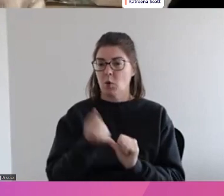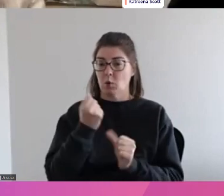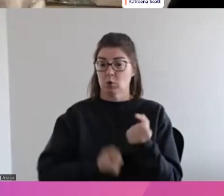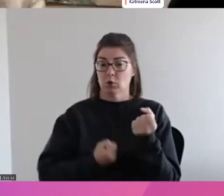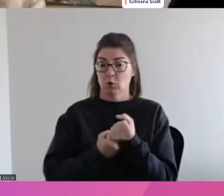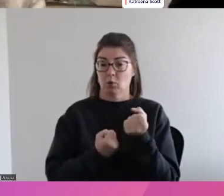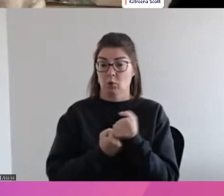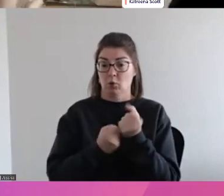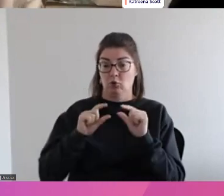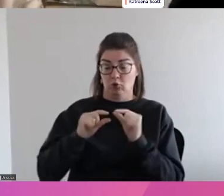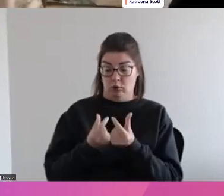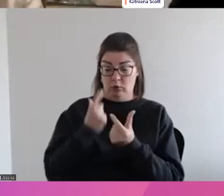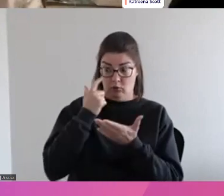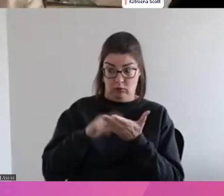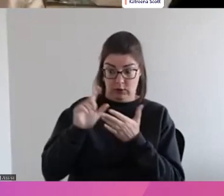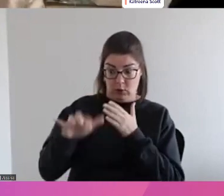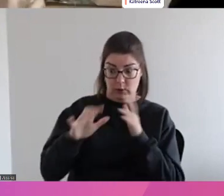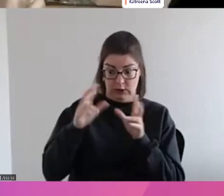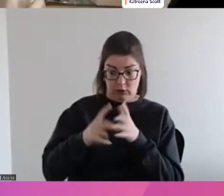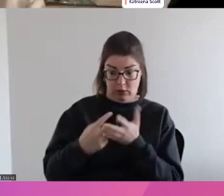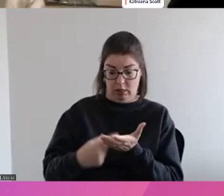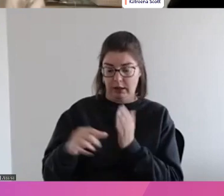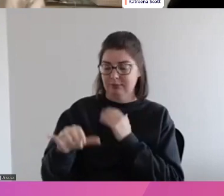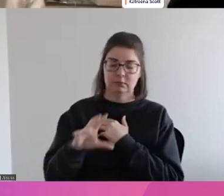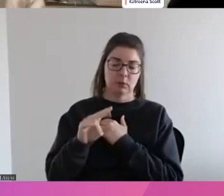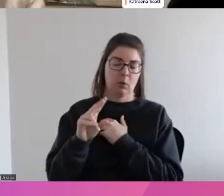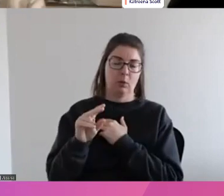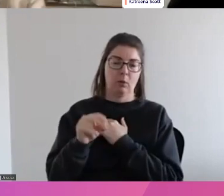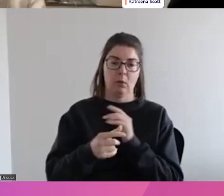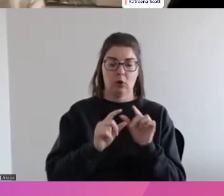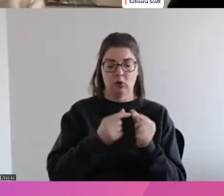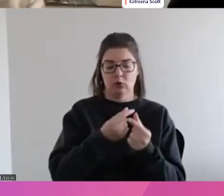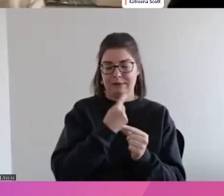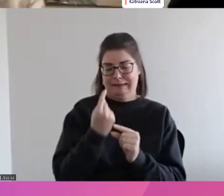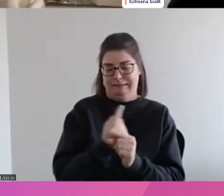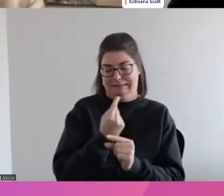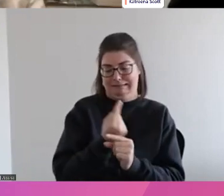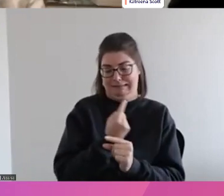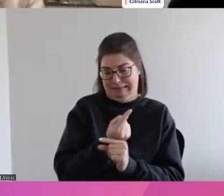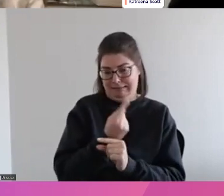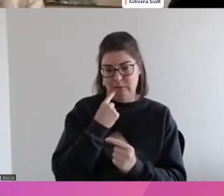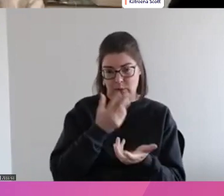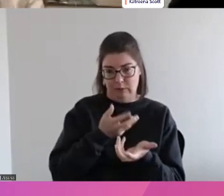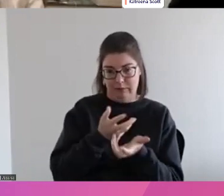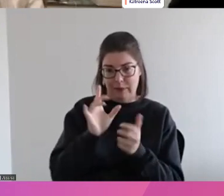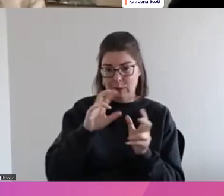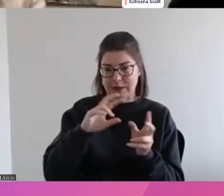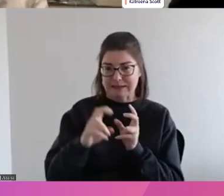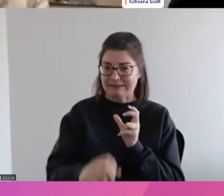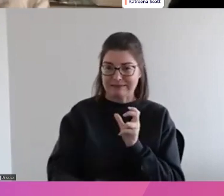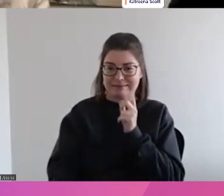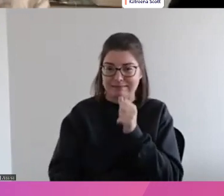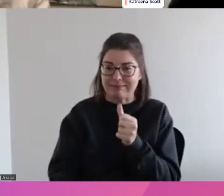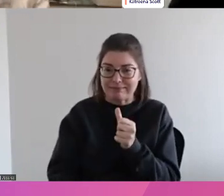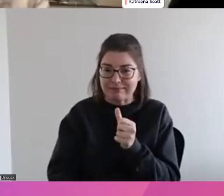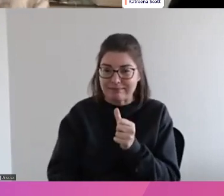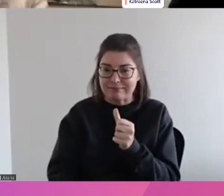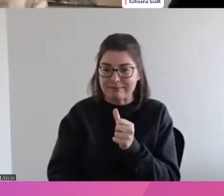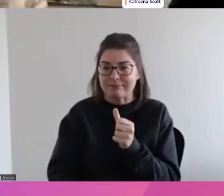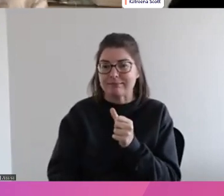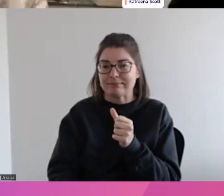des groupes de soutien traiteraient de ces questions maritales, donc, et que